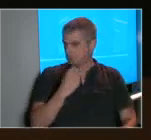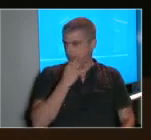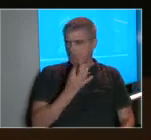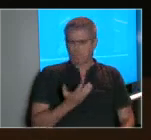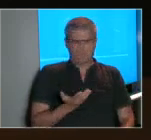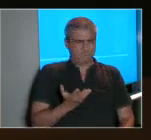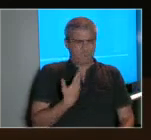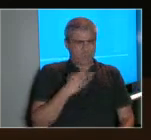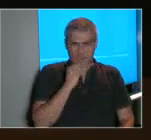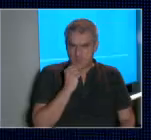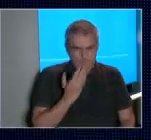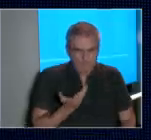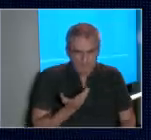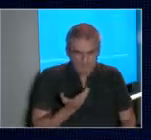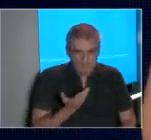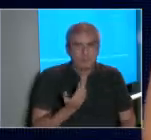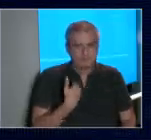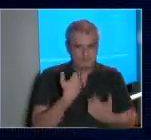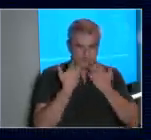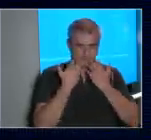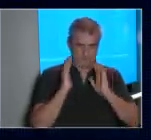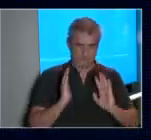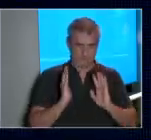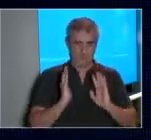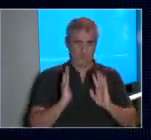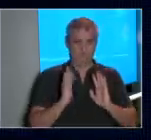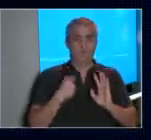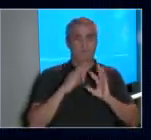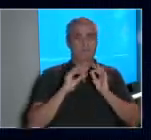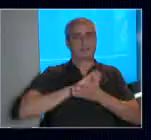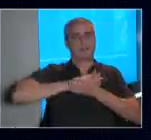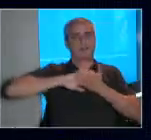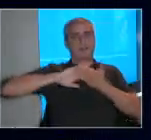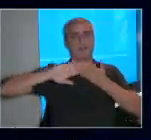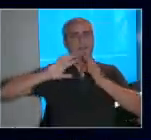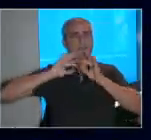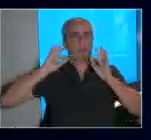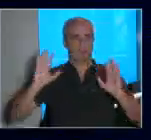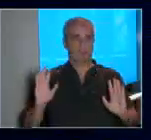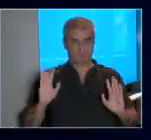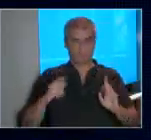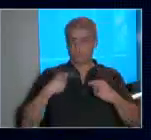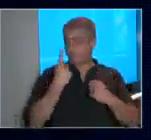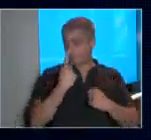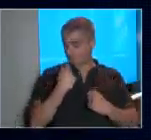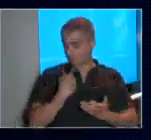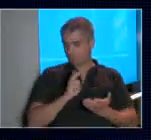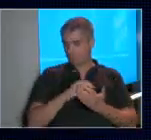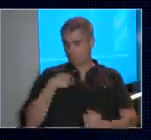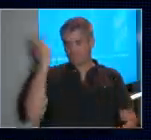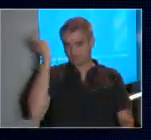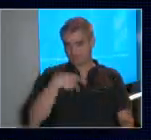שואלים את עצמכם על מה אני מדברת? אז אני אסביר. אני אתחיל מההתחלה. יום אחד קמתי